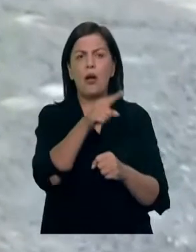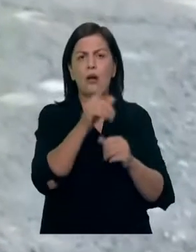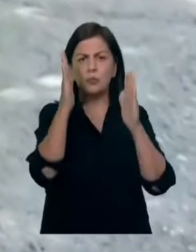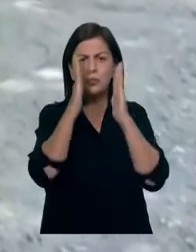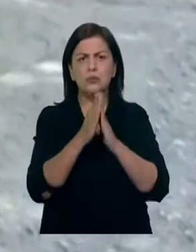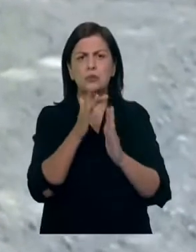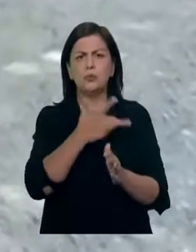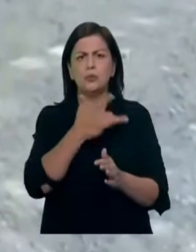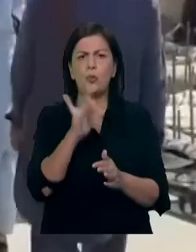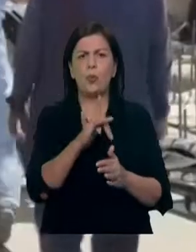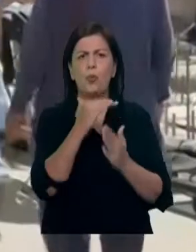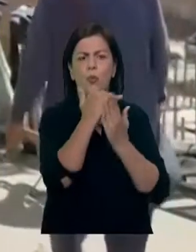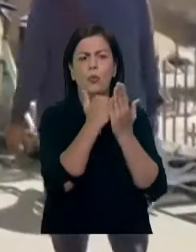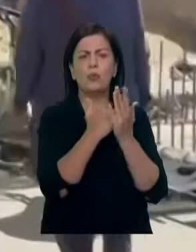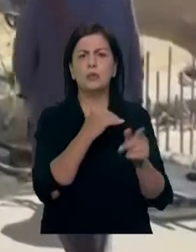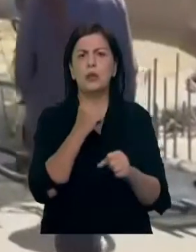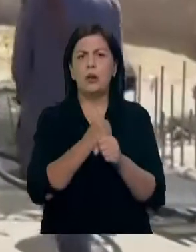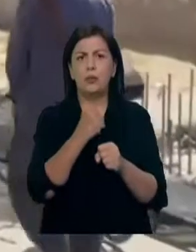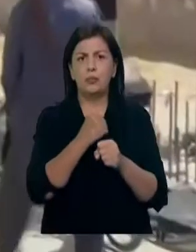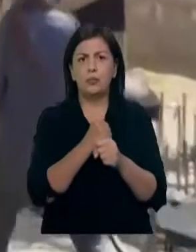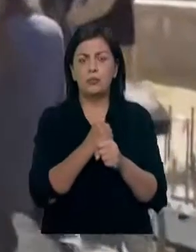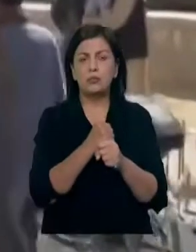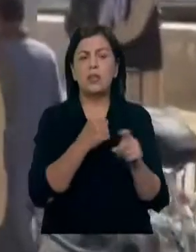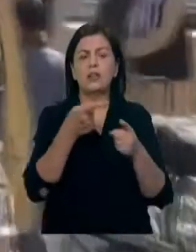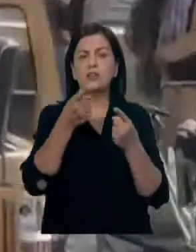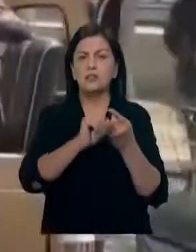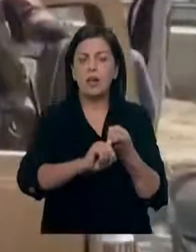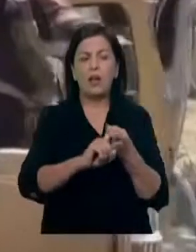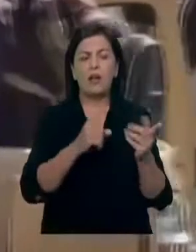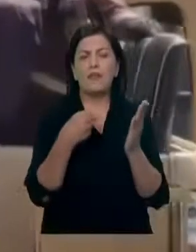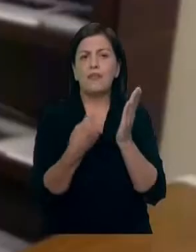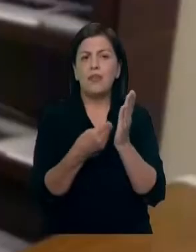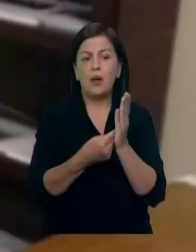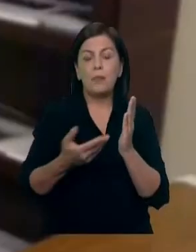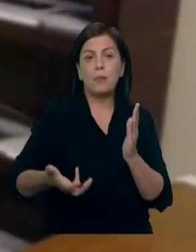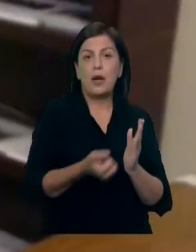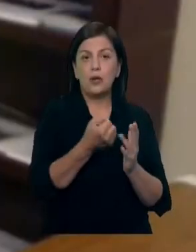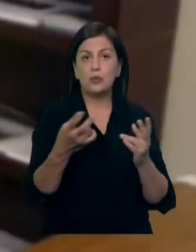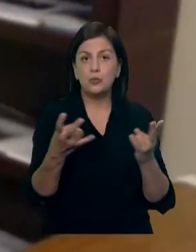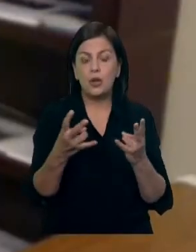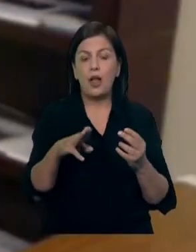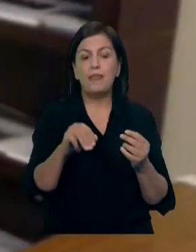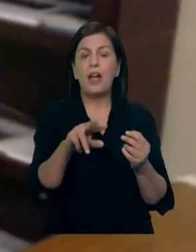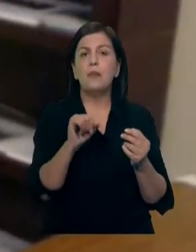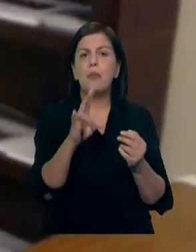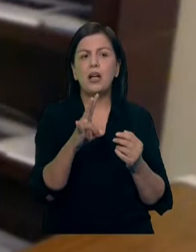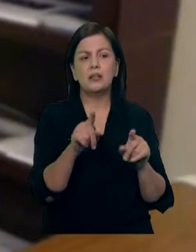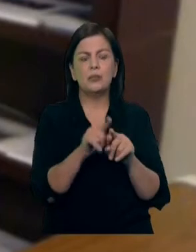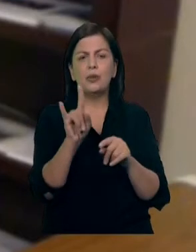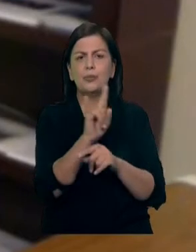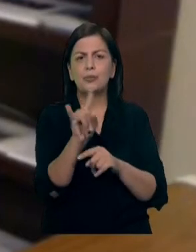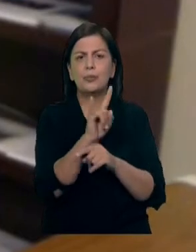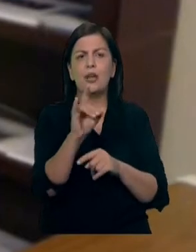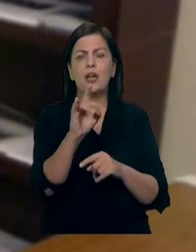baxmayaraq dünyanı pragmatik olduğuna inandırmağa çalışır. Çünki onun maliyyə dəstəyinə ehtiyacı var. Talibanı saxta cihadçı təşkilat olaraq qəbul